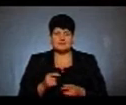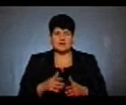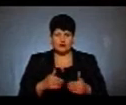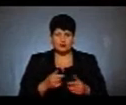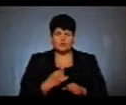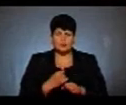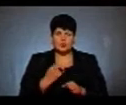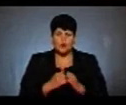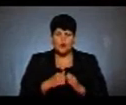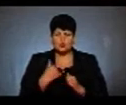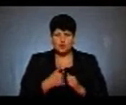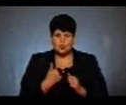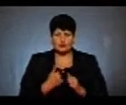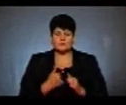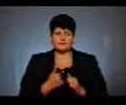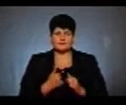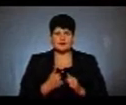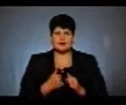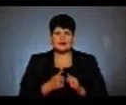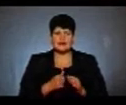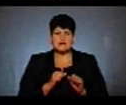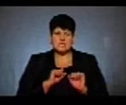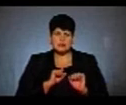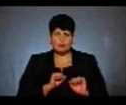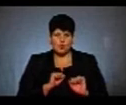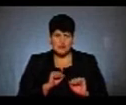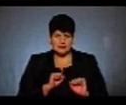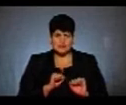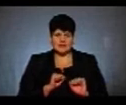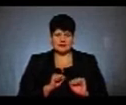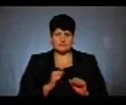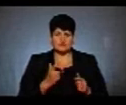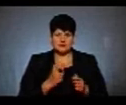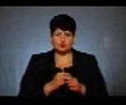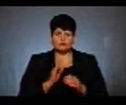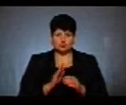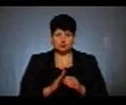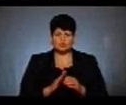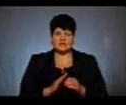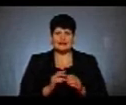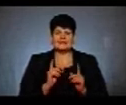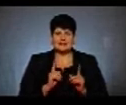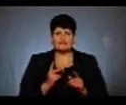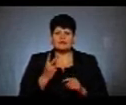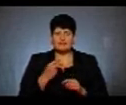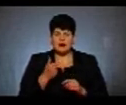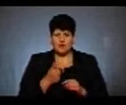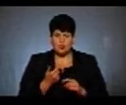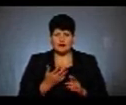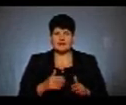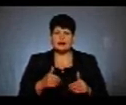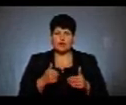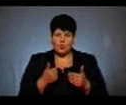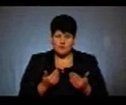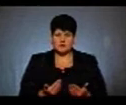широко, відповідно до настанови. Імунітет, значить, провакцинованої тварини може тривати навіть до 2 років. Проте рекомендують науковці,